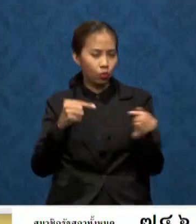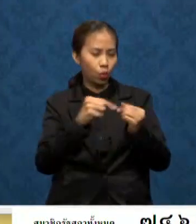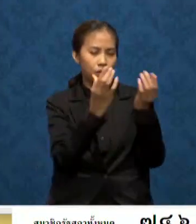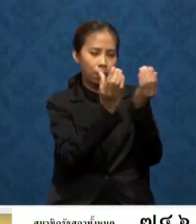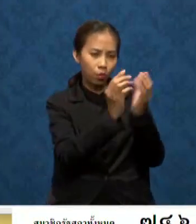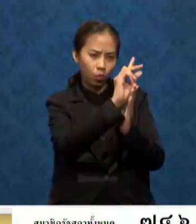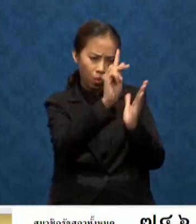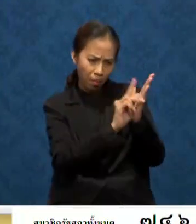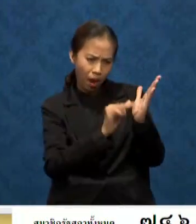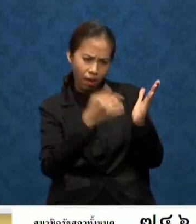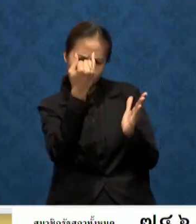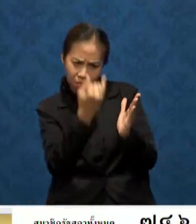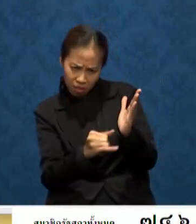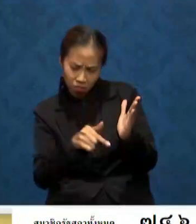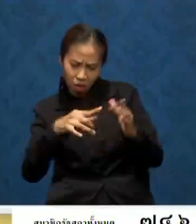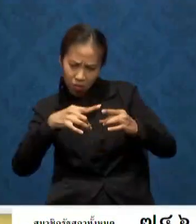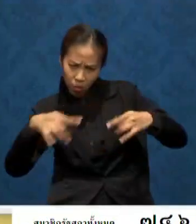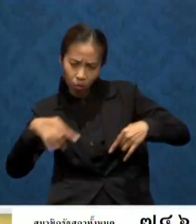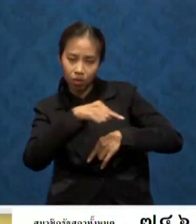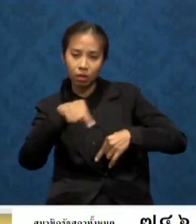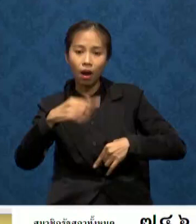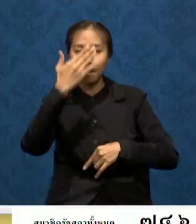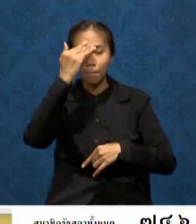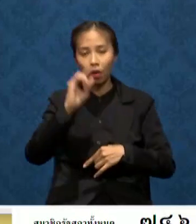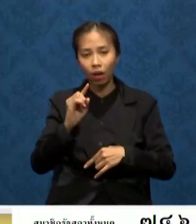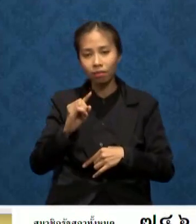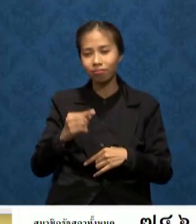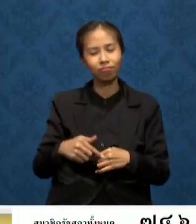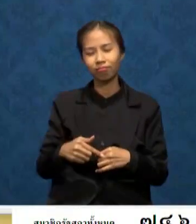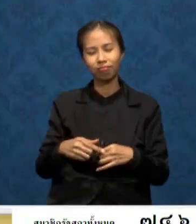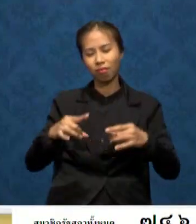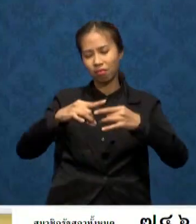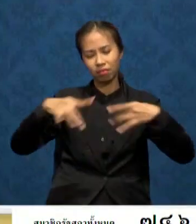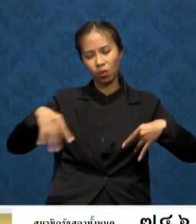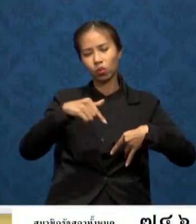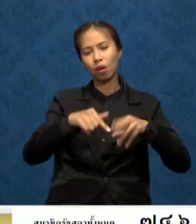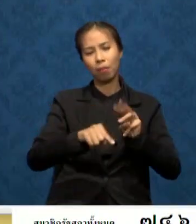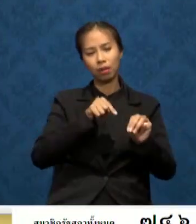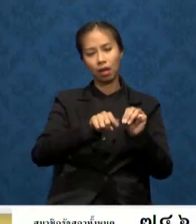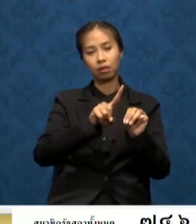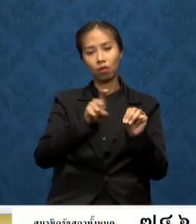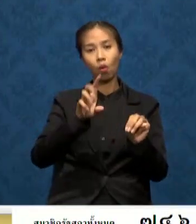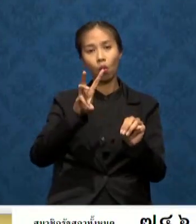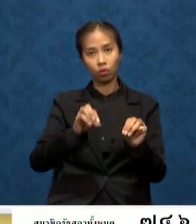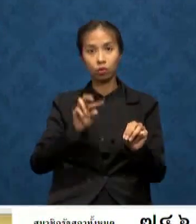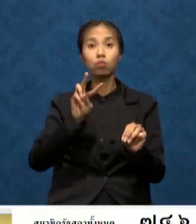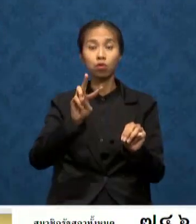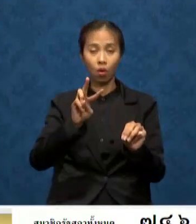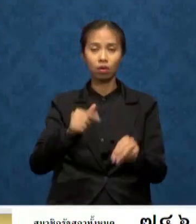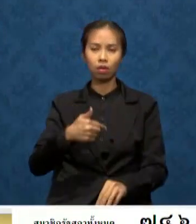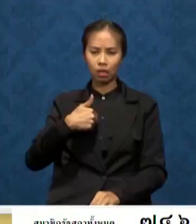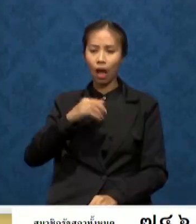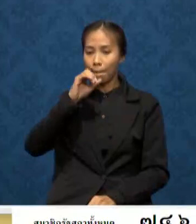เนี่ยมันจะผิดหรือไม่ครับเพราะว่ามันไม่สอดคล้องกับรัฐธรรมนูญมาตรา62ที่ผมกล่าว